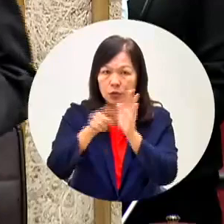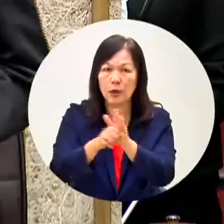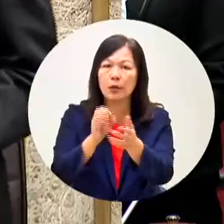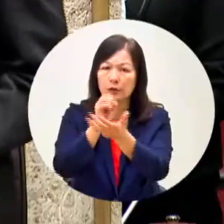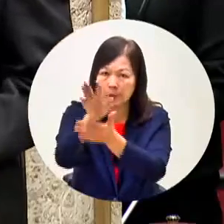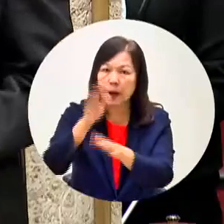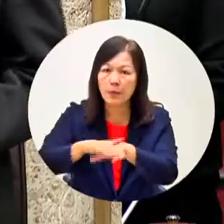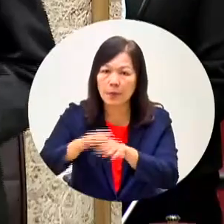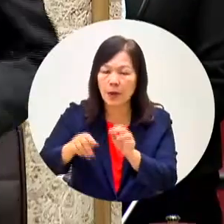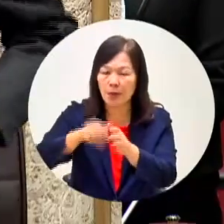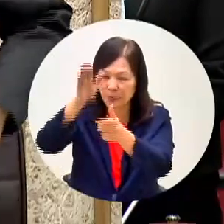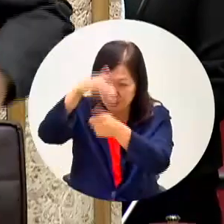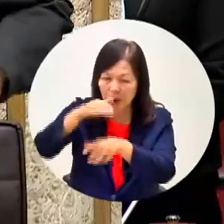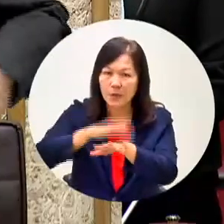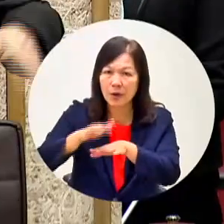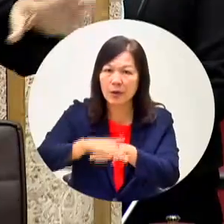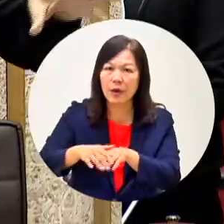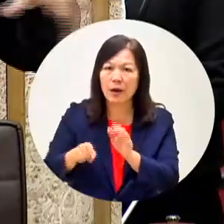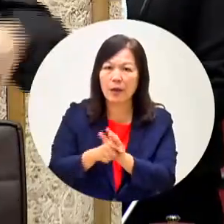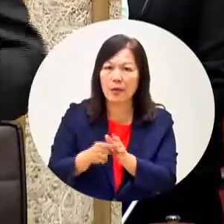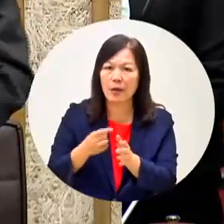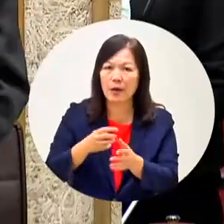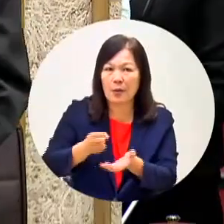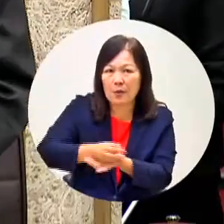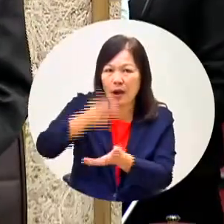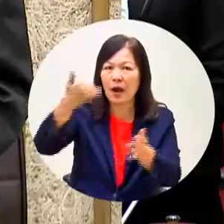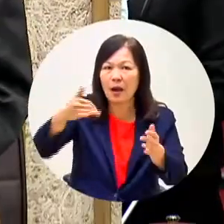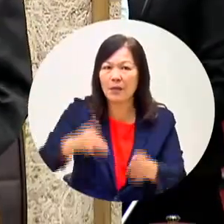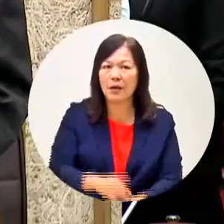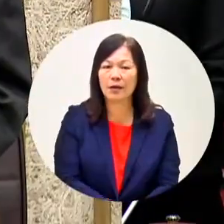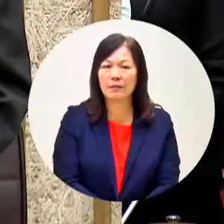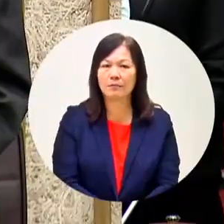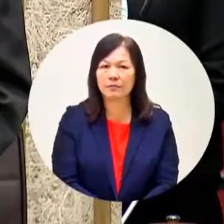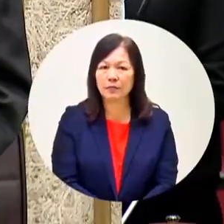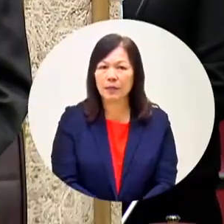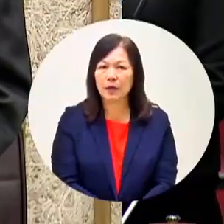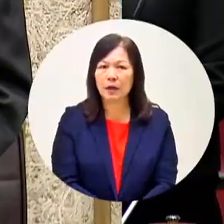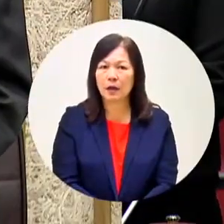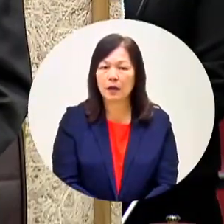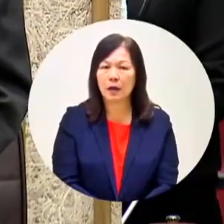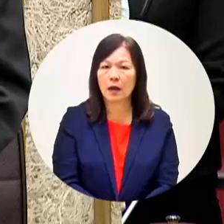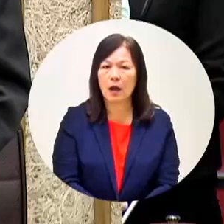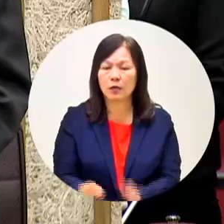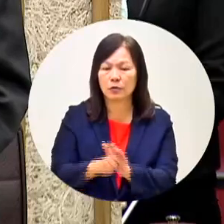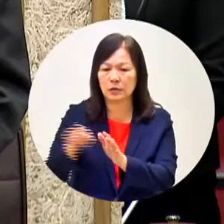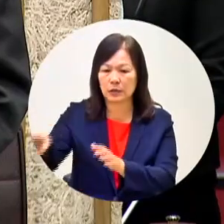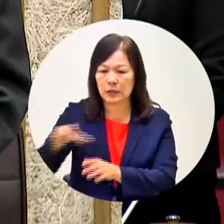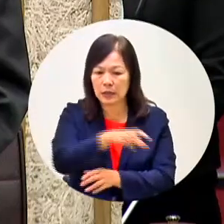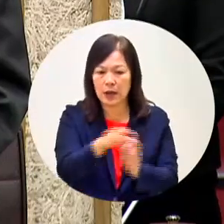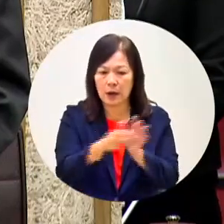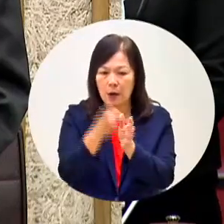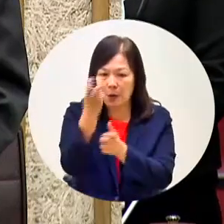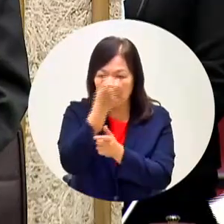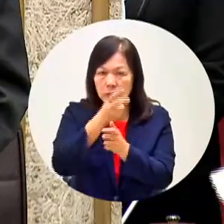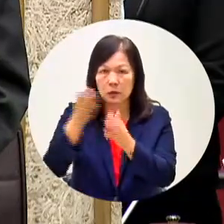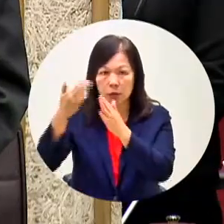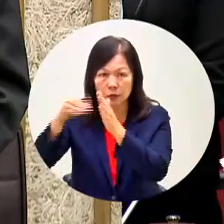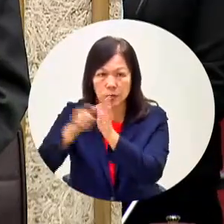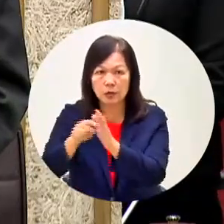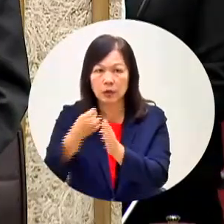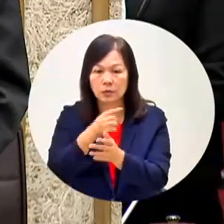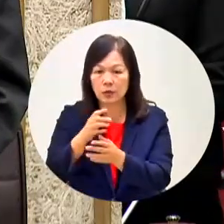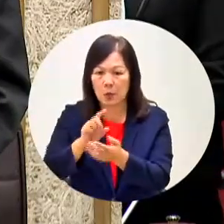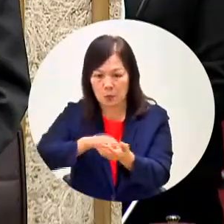来看啊。 哈，无啦，我先去那迄两个管制学校，他这个总量管制学区的学校去看啦，